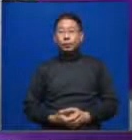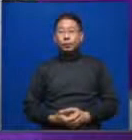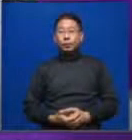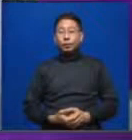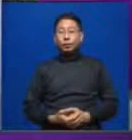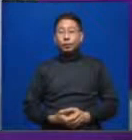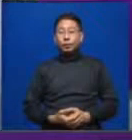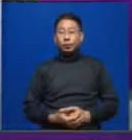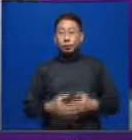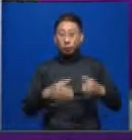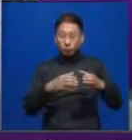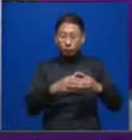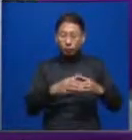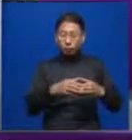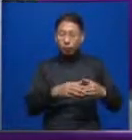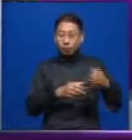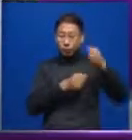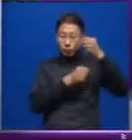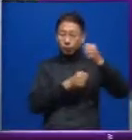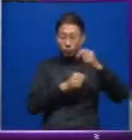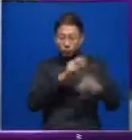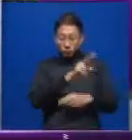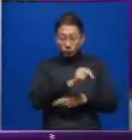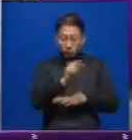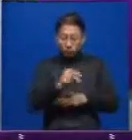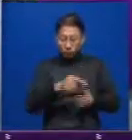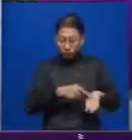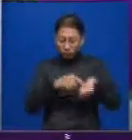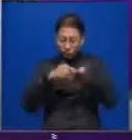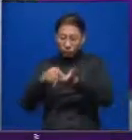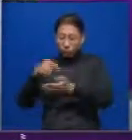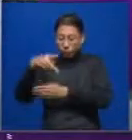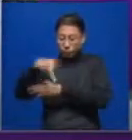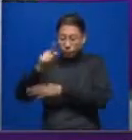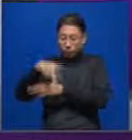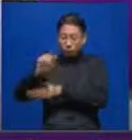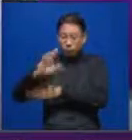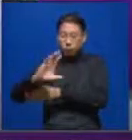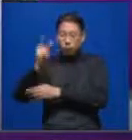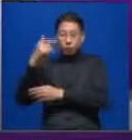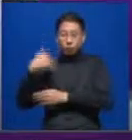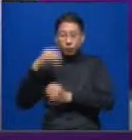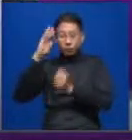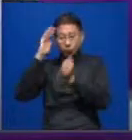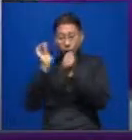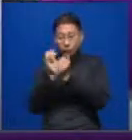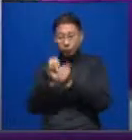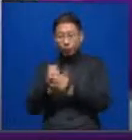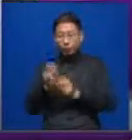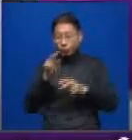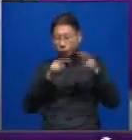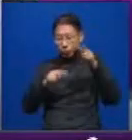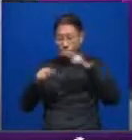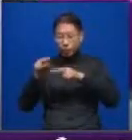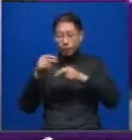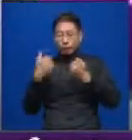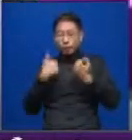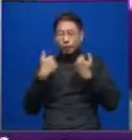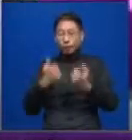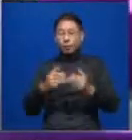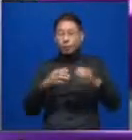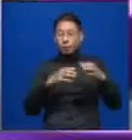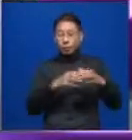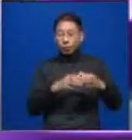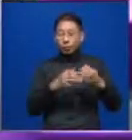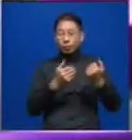และก็ปปส.นนทบุรียื่นหนังสือให้กำลังใจปปชโดยมีตำรวจดูแลสถานการณ์อย่างใกล้ชิดนะคะเนื่องจากมีรายงานว่ากลุ่ม